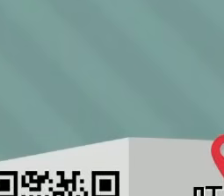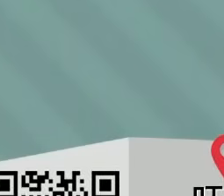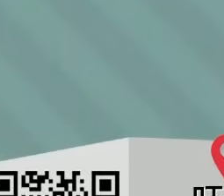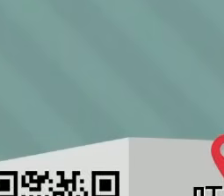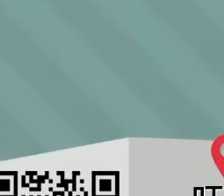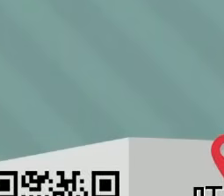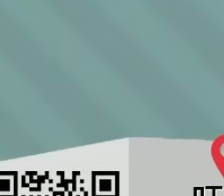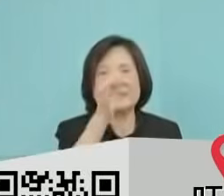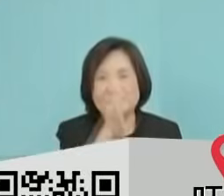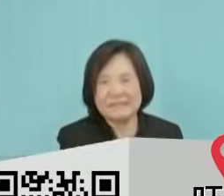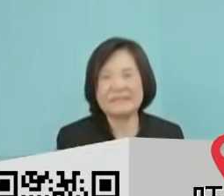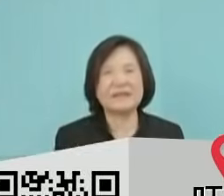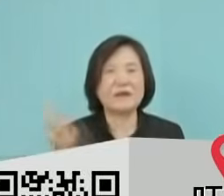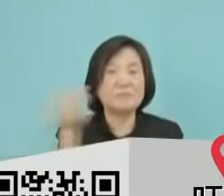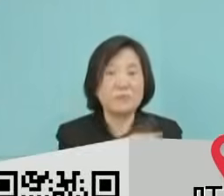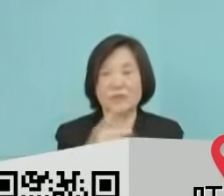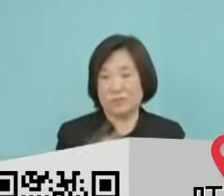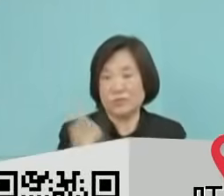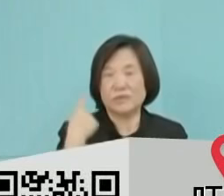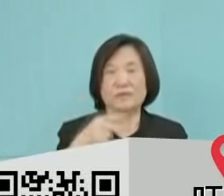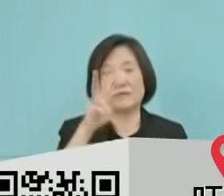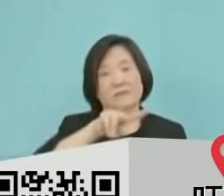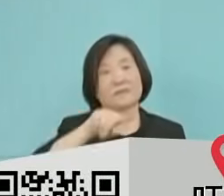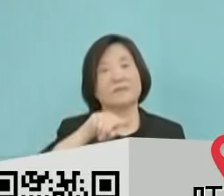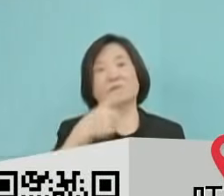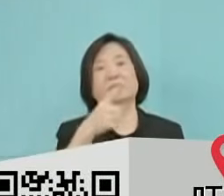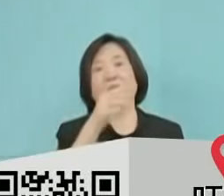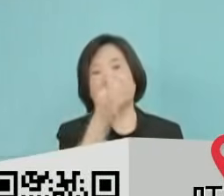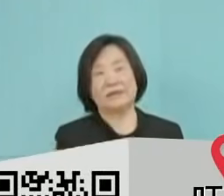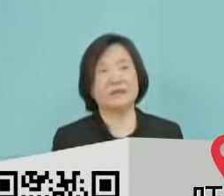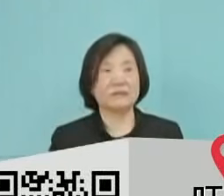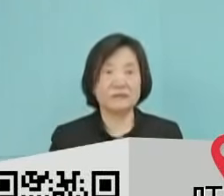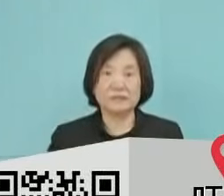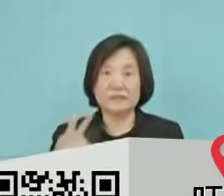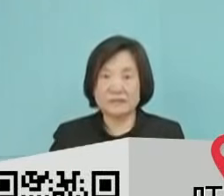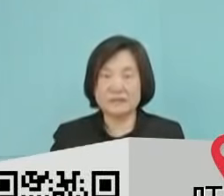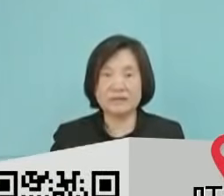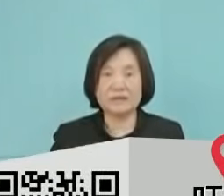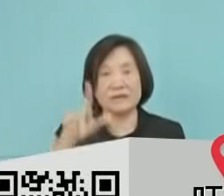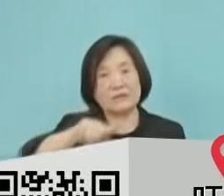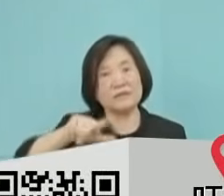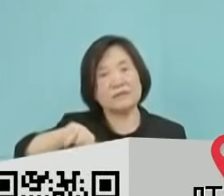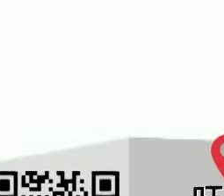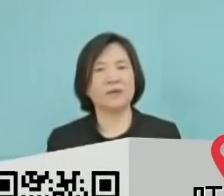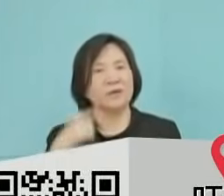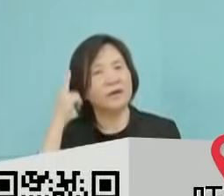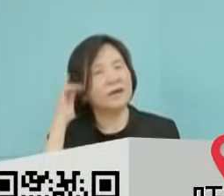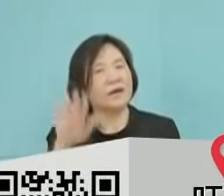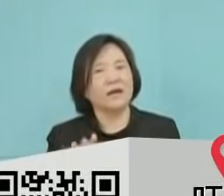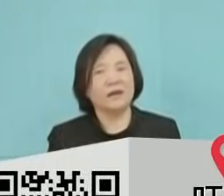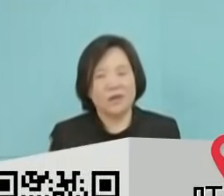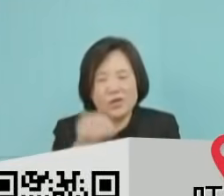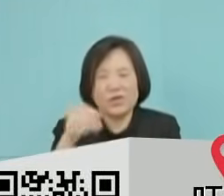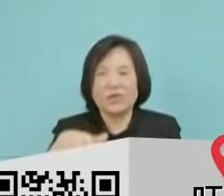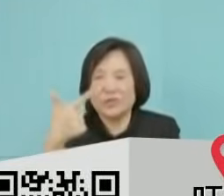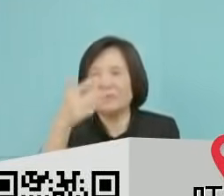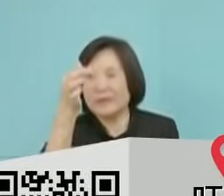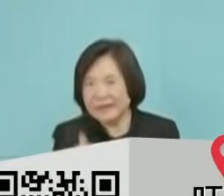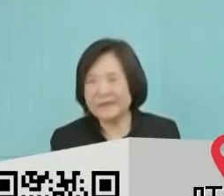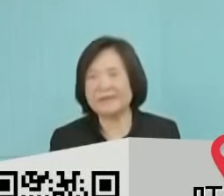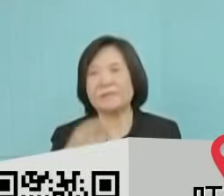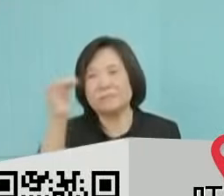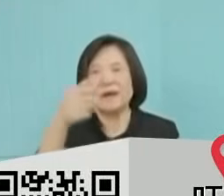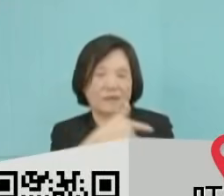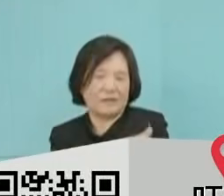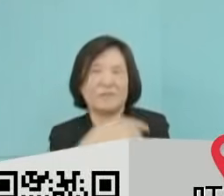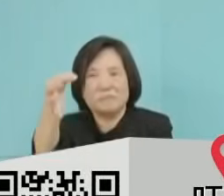不是没有钱可以买，去年就花2100亿了，现在听说要花多少钱？6300，你知道，多十分之一了，抽600亿哦，买